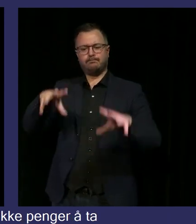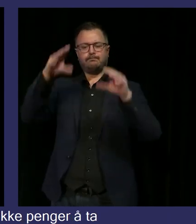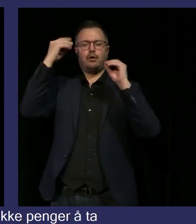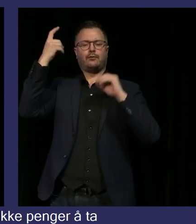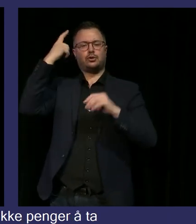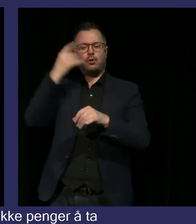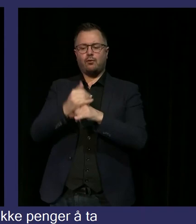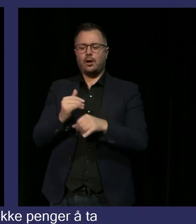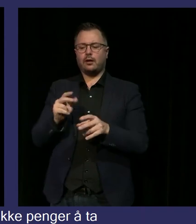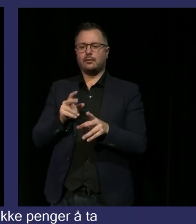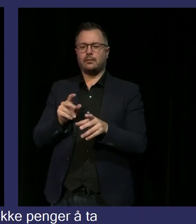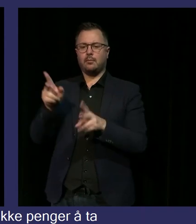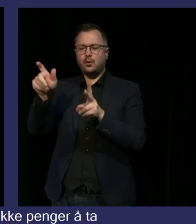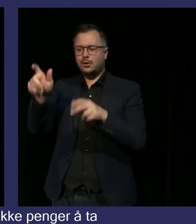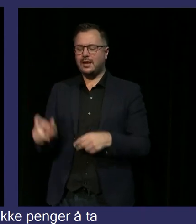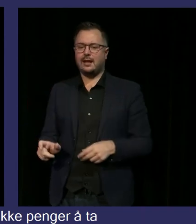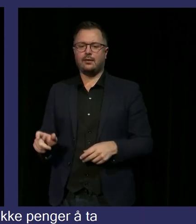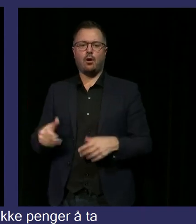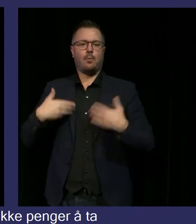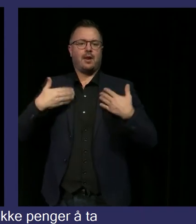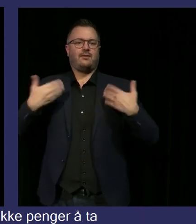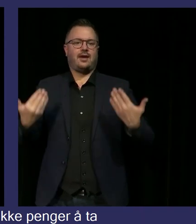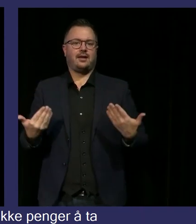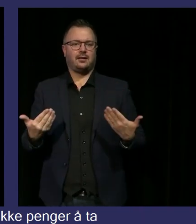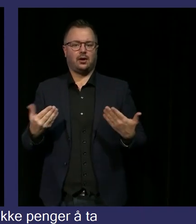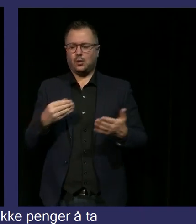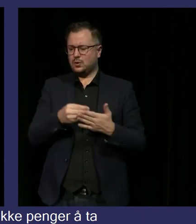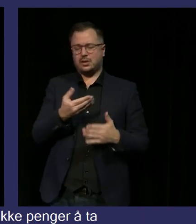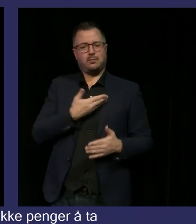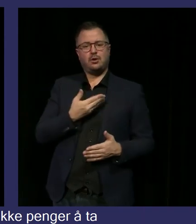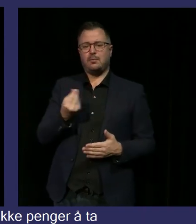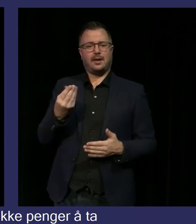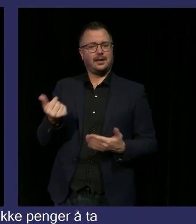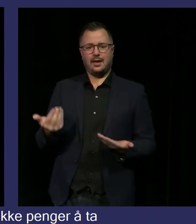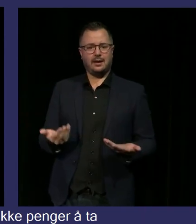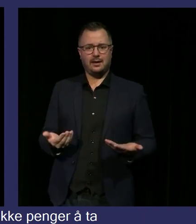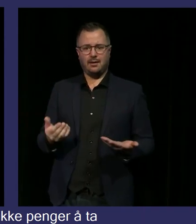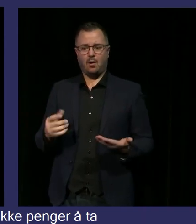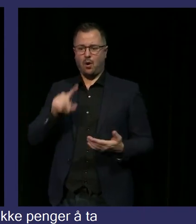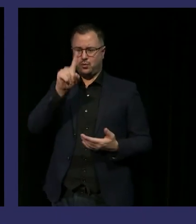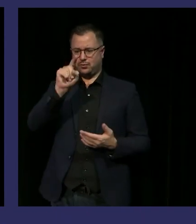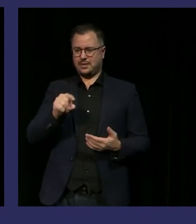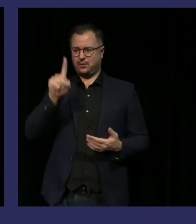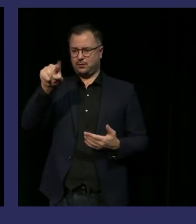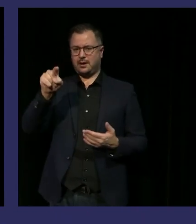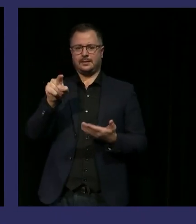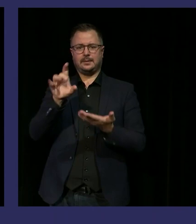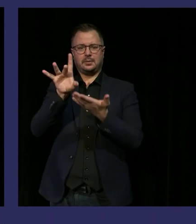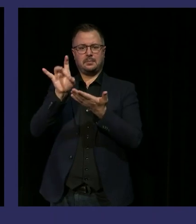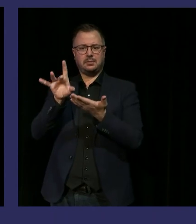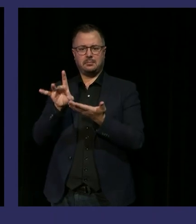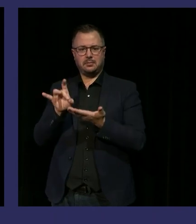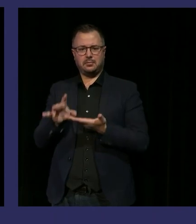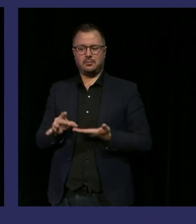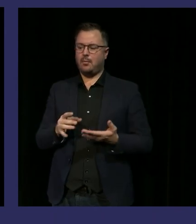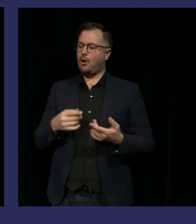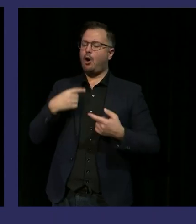litt utenfra. Det koster ikke penger å på en måte ta bort noen av de utropstegnene og formulere seg på en litt hyggeligere